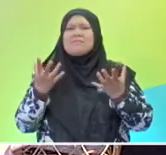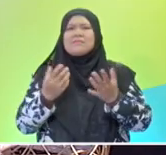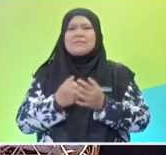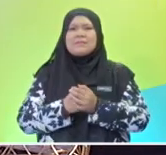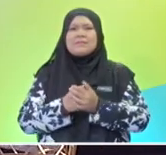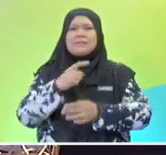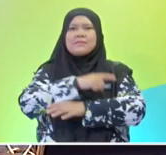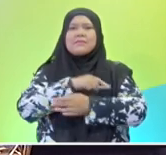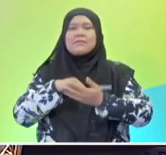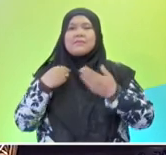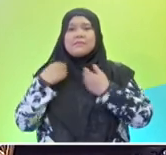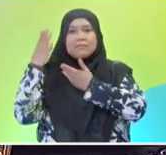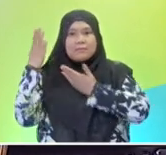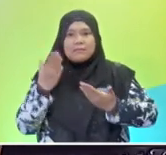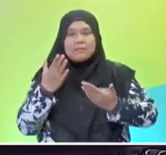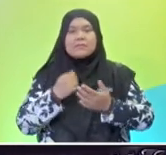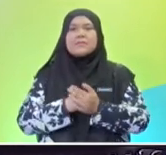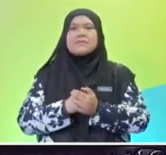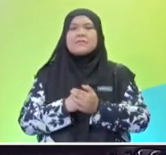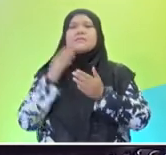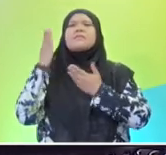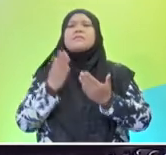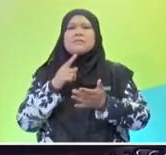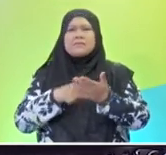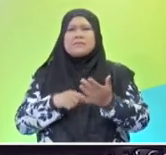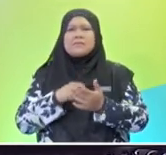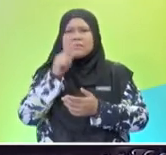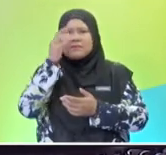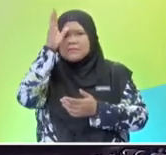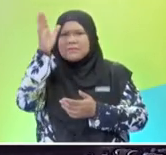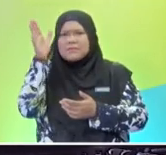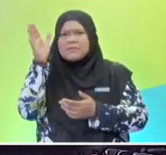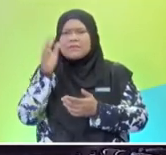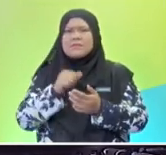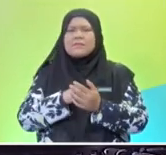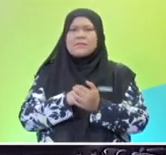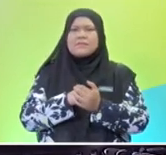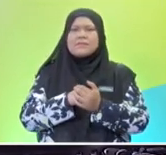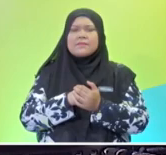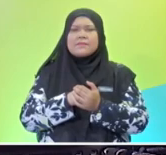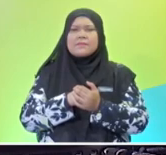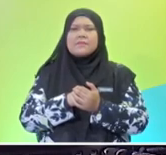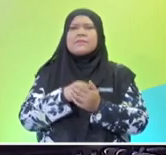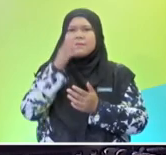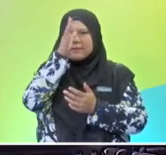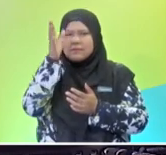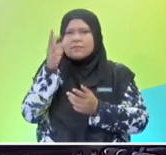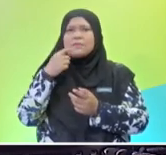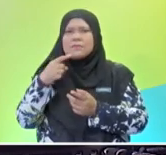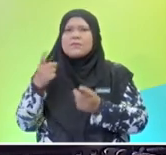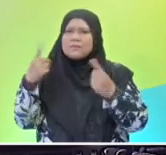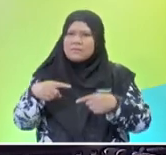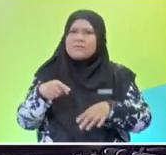kita ada sambutan, Anif. Sambutan? Ya. Sambutan apa ni, Atok? Sebab itulah Dato' suruh datang